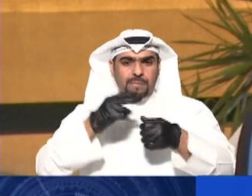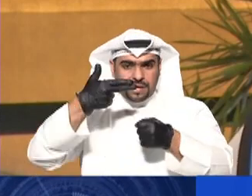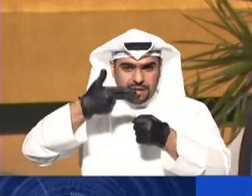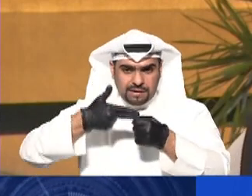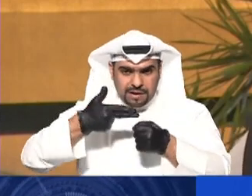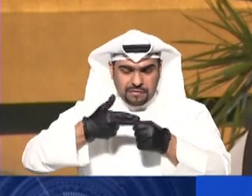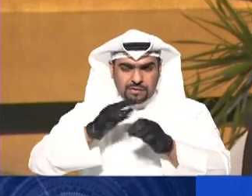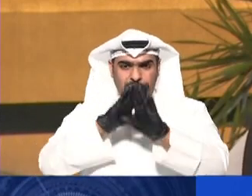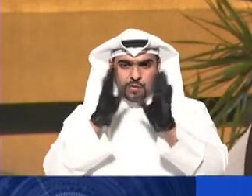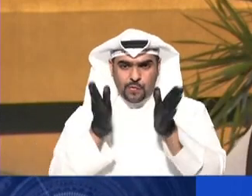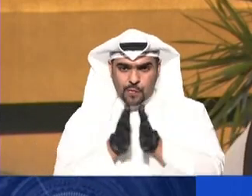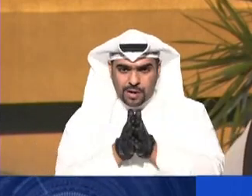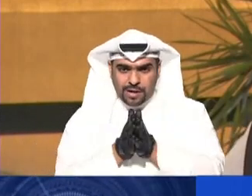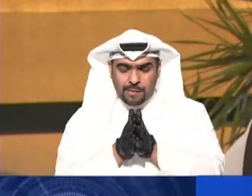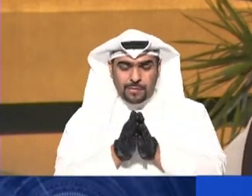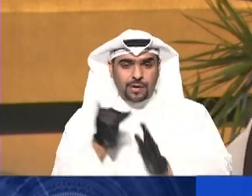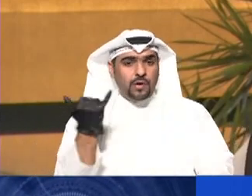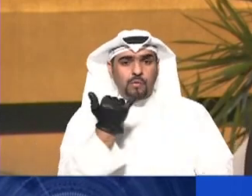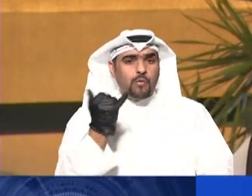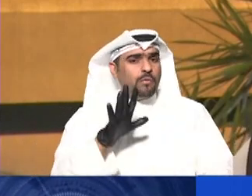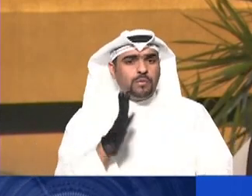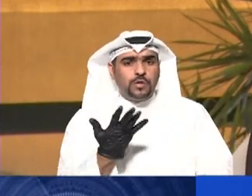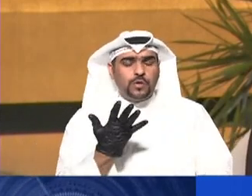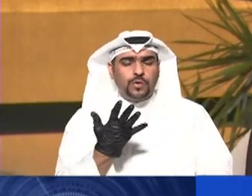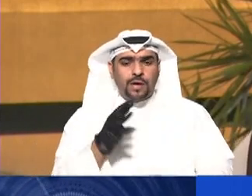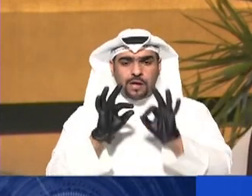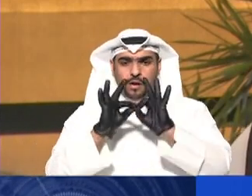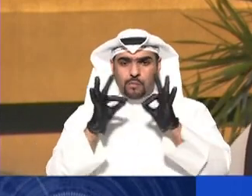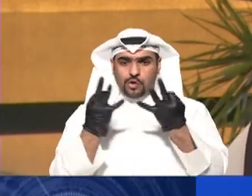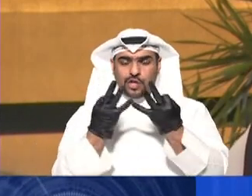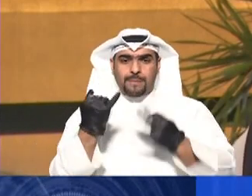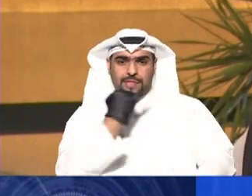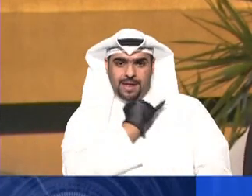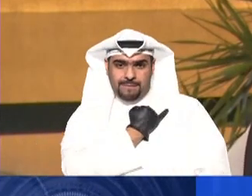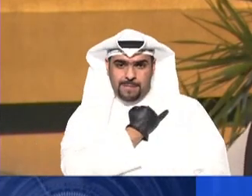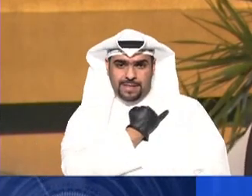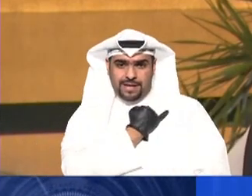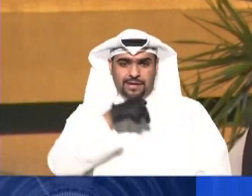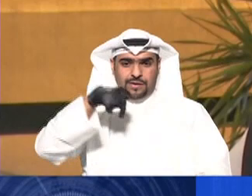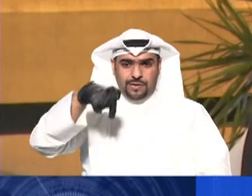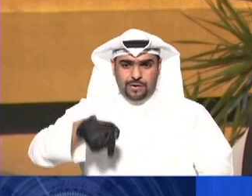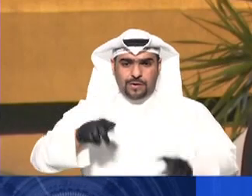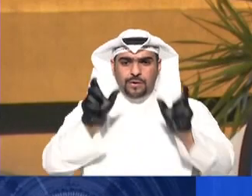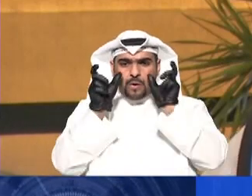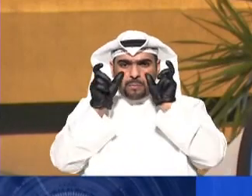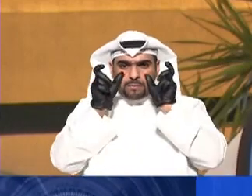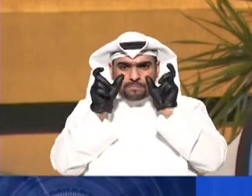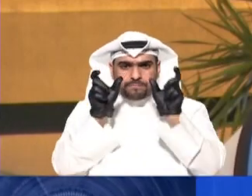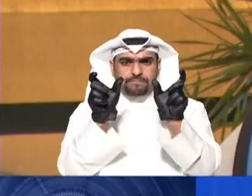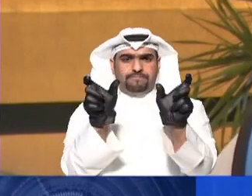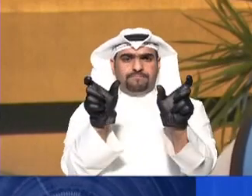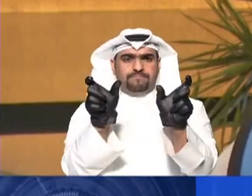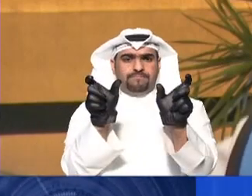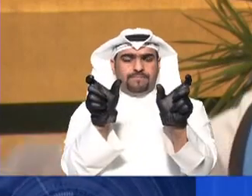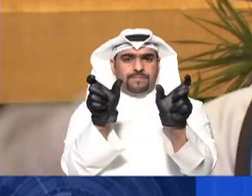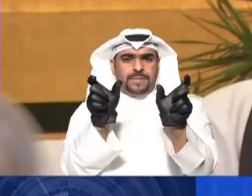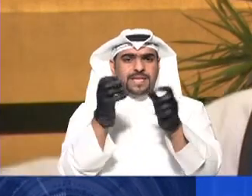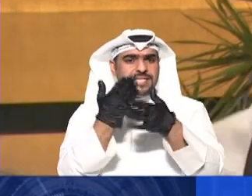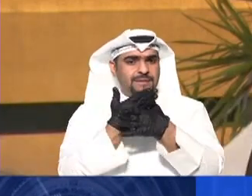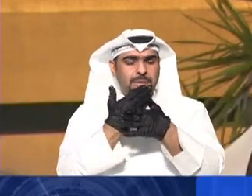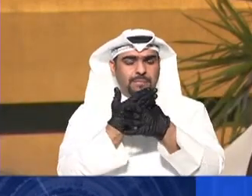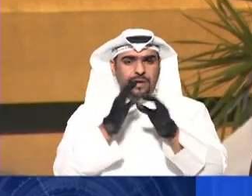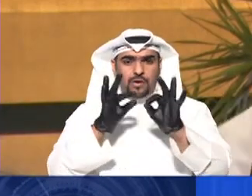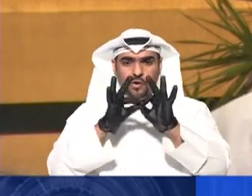دورنا اليوم المجتمع المدني ودوره في هذه الأزمات. وهذا اليوم الصح، اليوم المجتمع المدني دوره مو بس انه يخدم